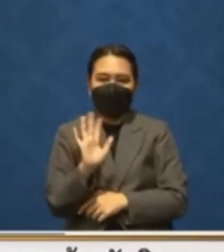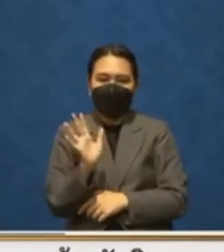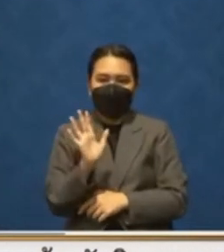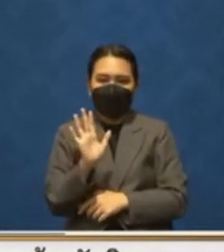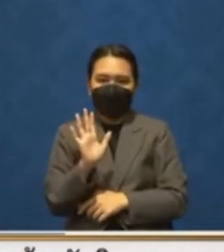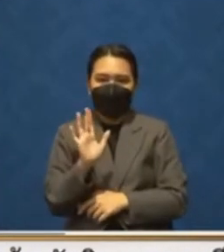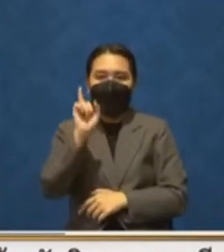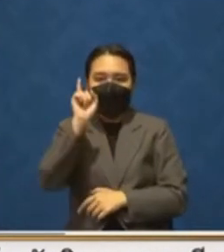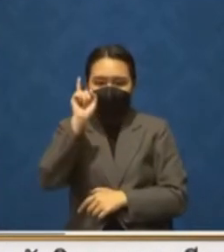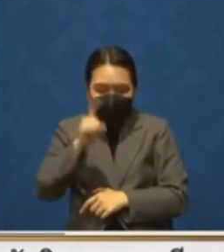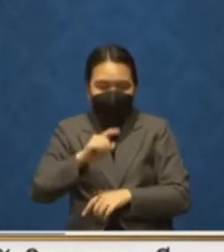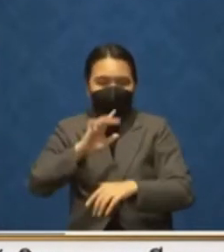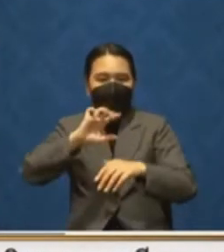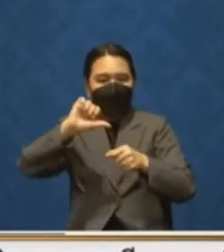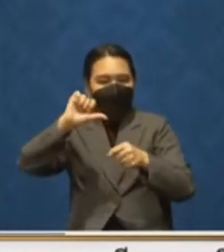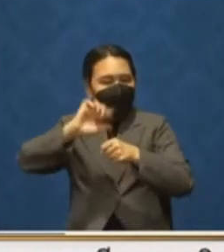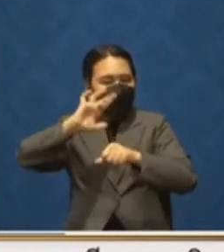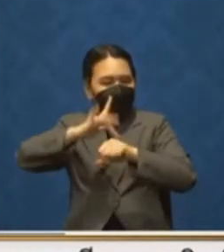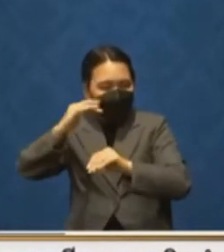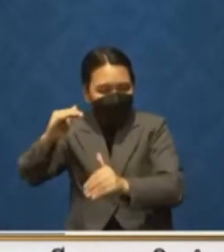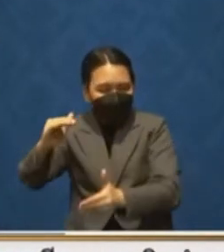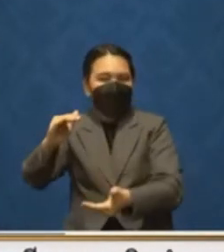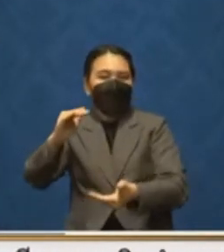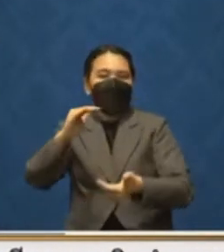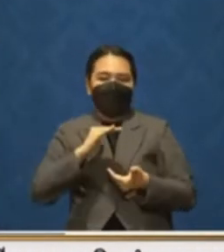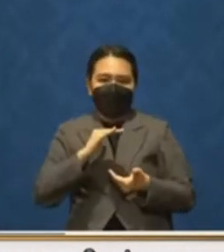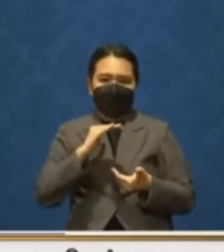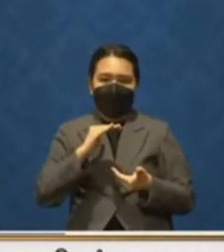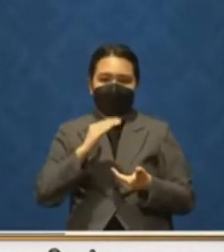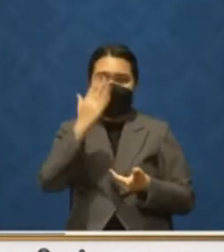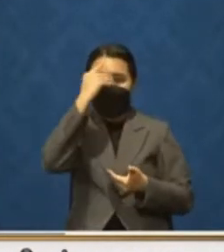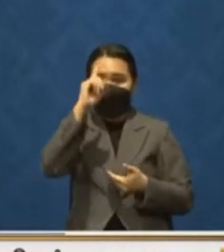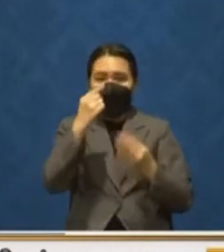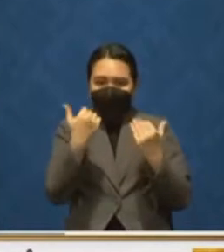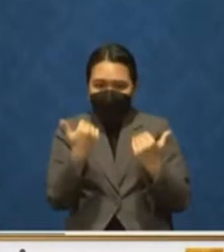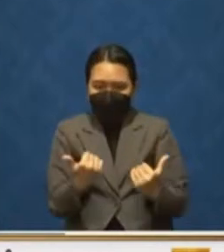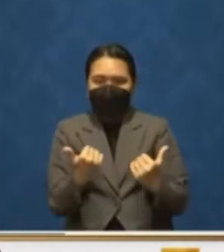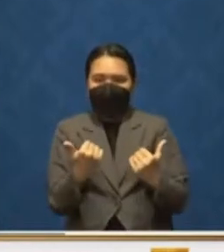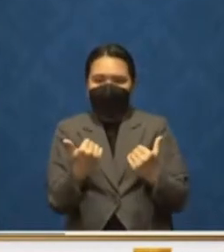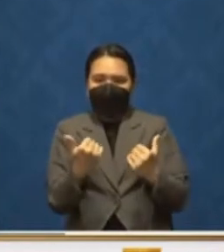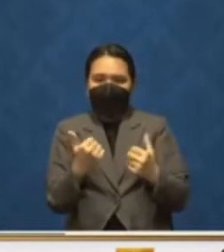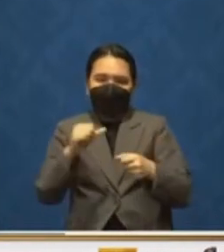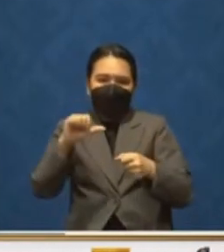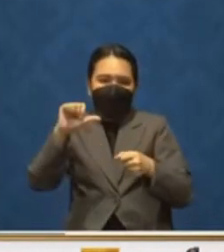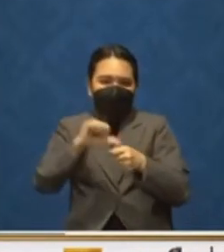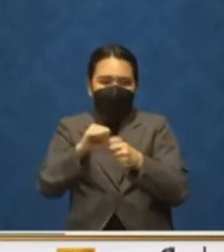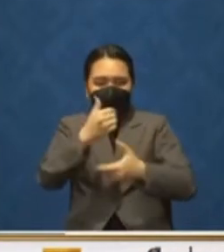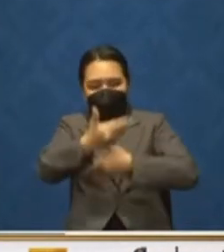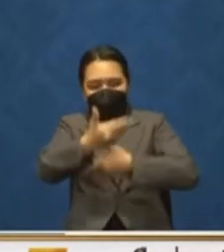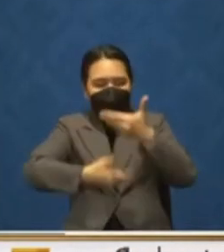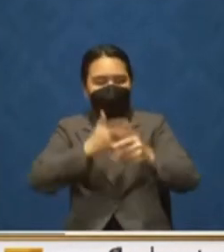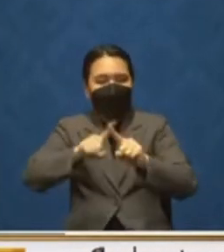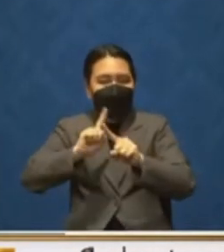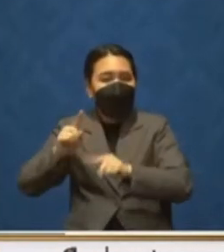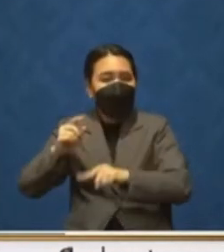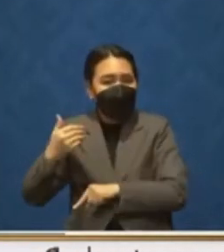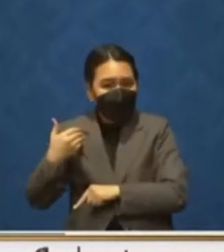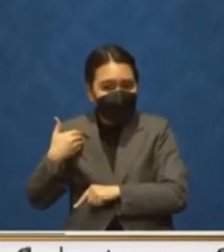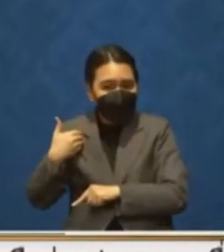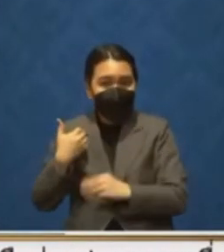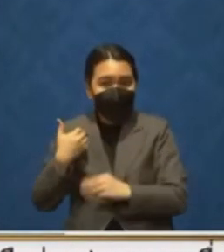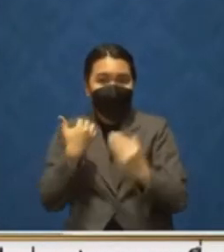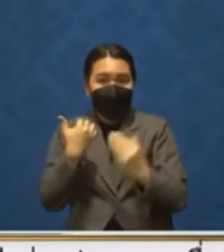ต้องดำเข้ากันธรรมชาติด้วยอัตราที่เราการใช้อยู่ในปัจจุบันจึงเป็นเหตุผลว่าเราจึงมีการเปิด